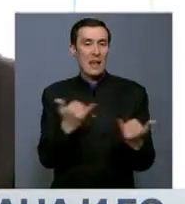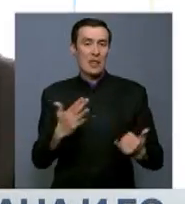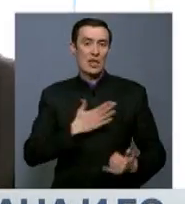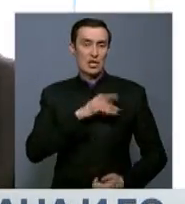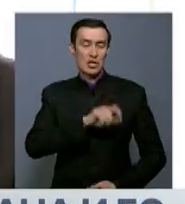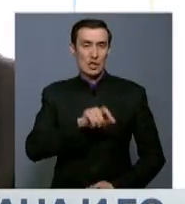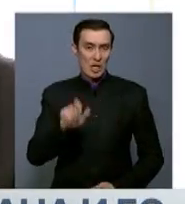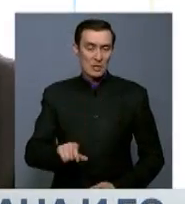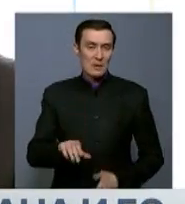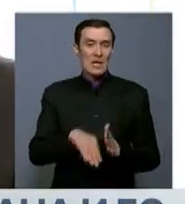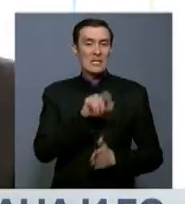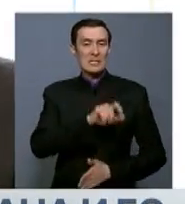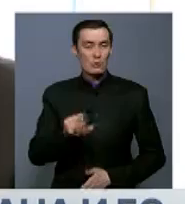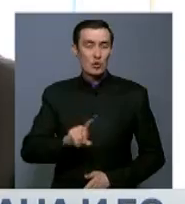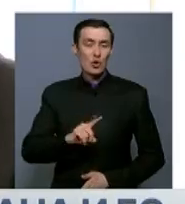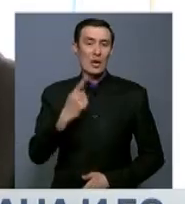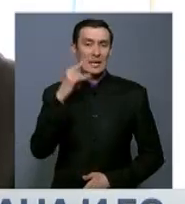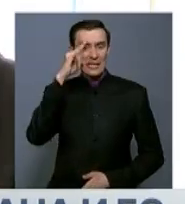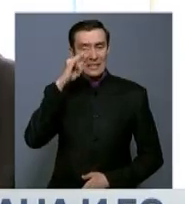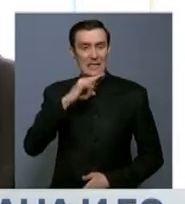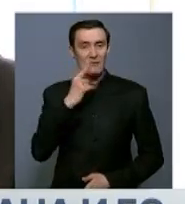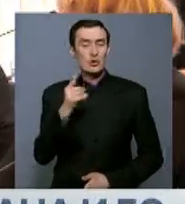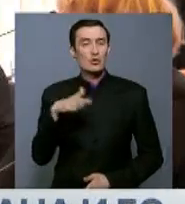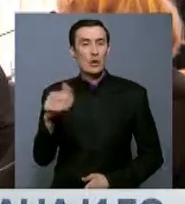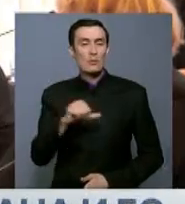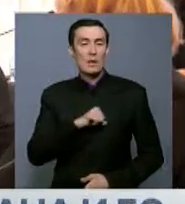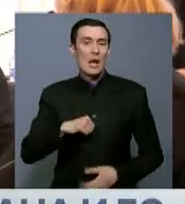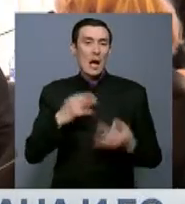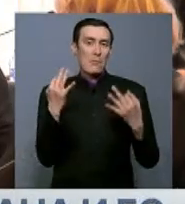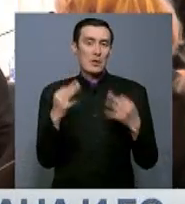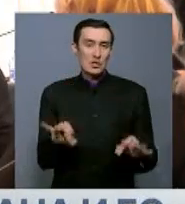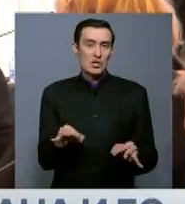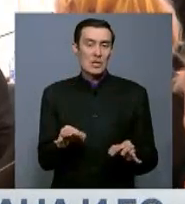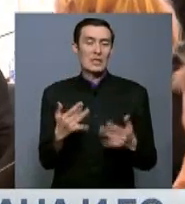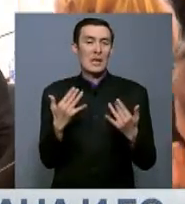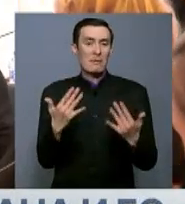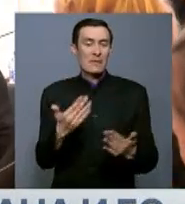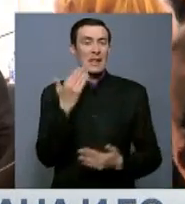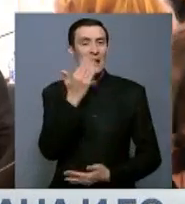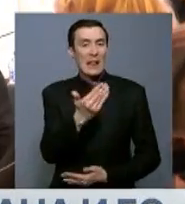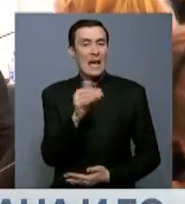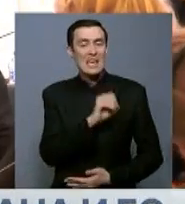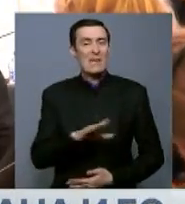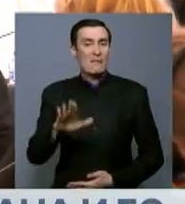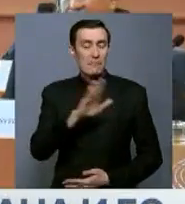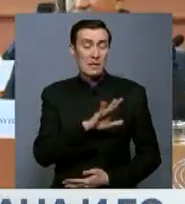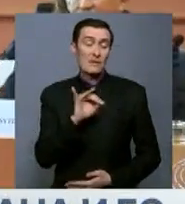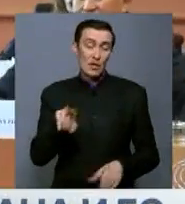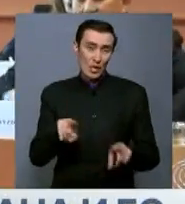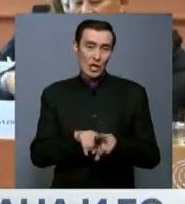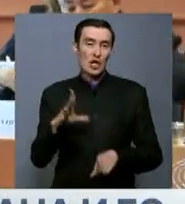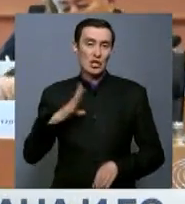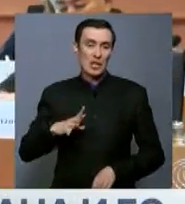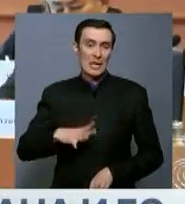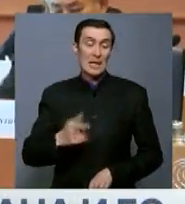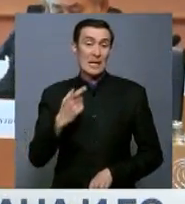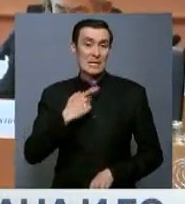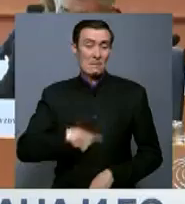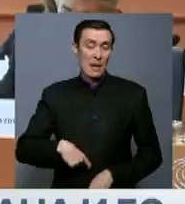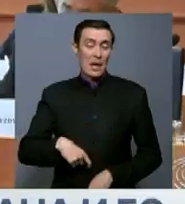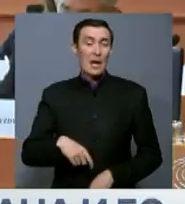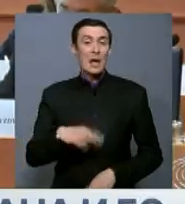Мажилисмены отметили, что Казахстан в одностороннем порядке облегчил визовые требования для европейцев и ждет такой же ответной меры.